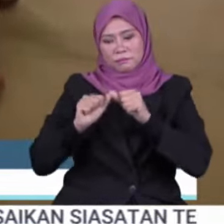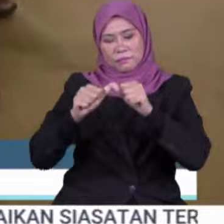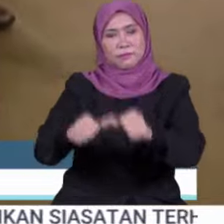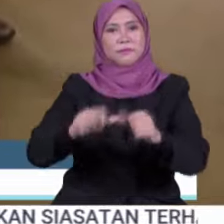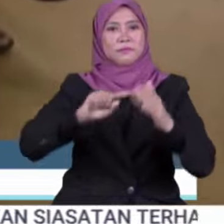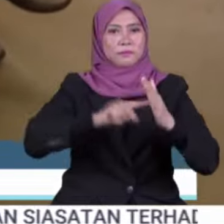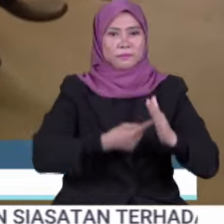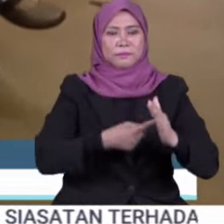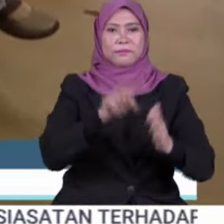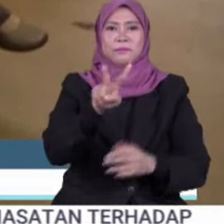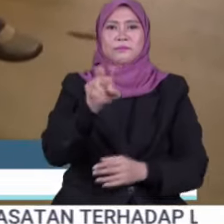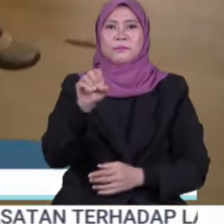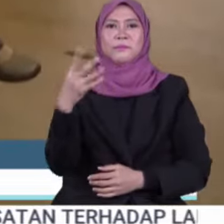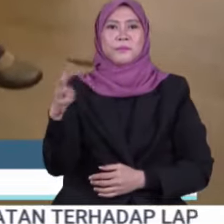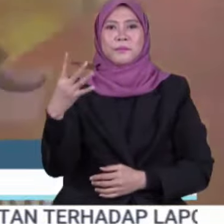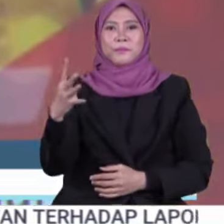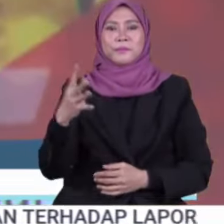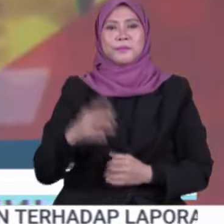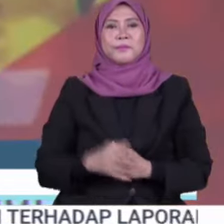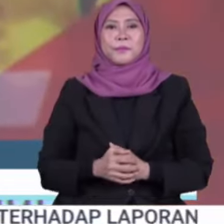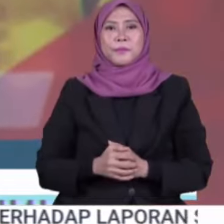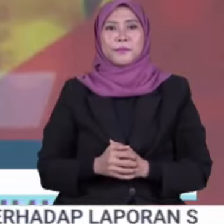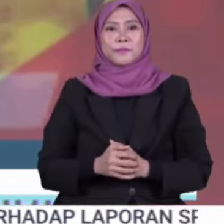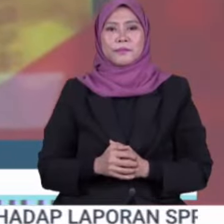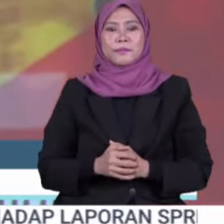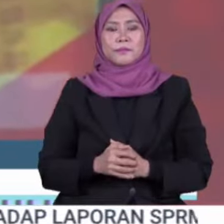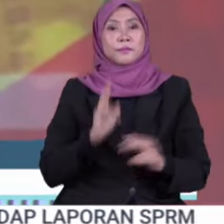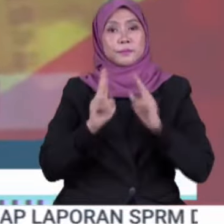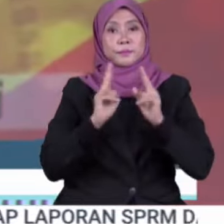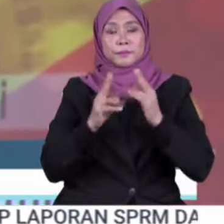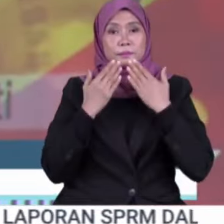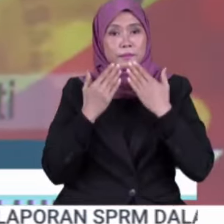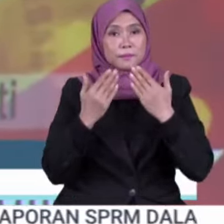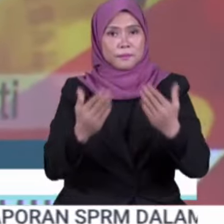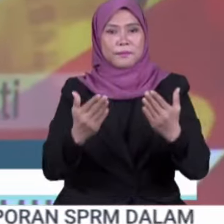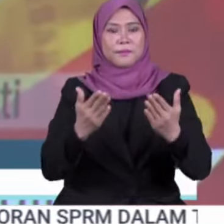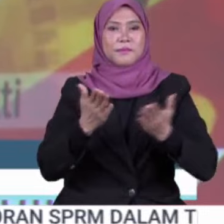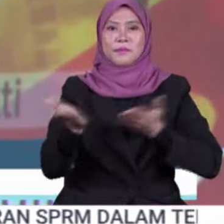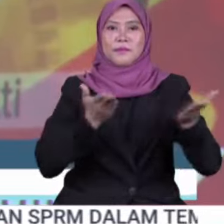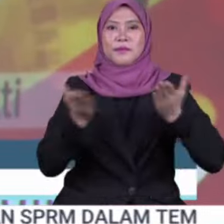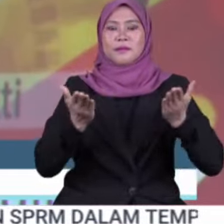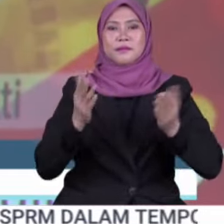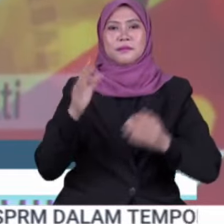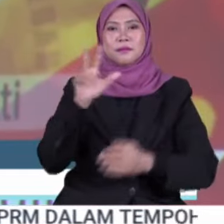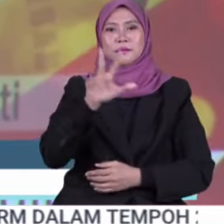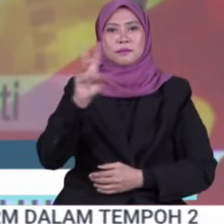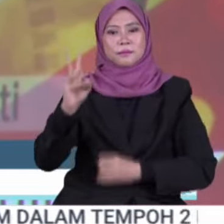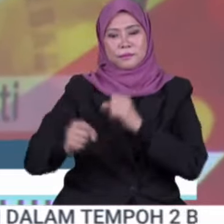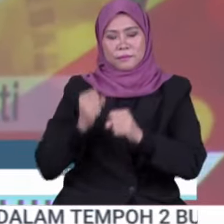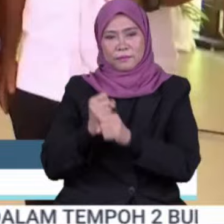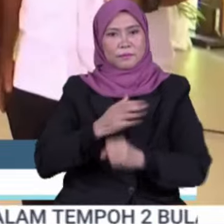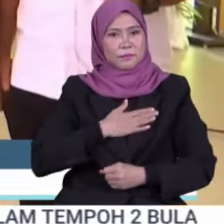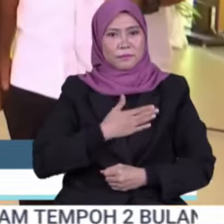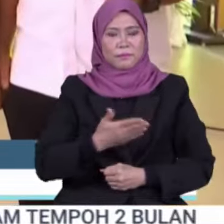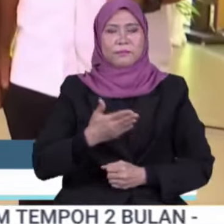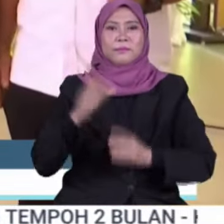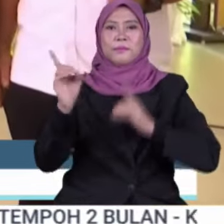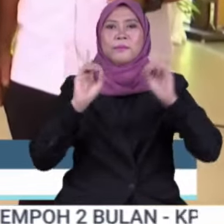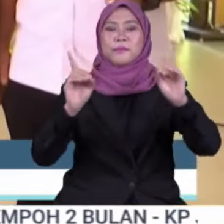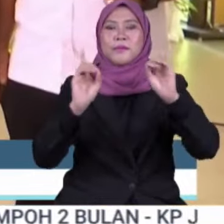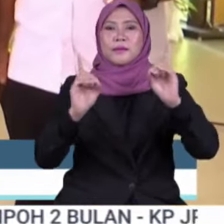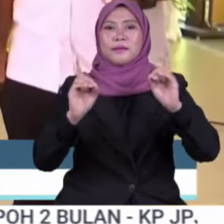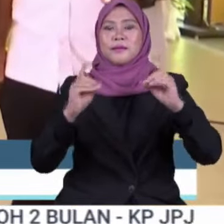bermula 2014. Sebagai menghargai jasa beliau, hampir 36 tahun mengabdikan diri sebagai pendidik,